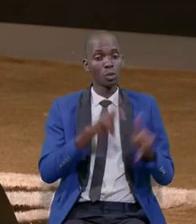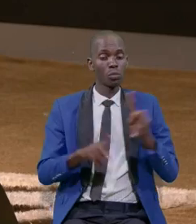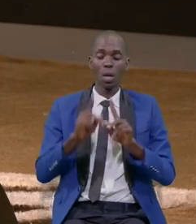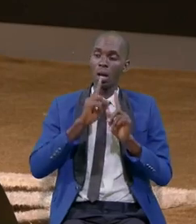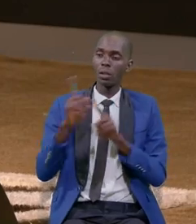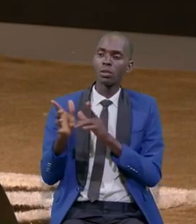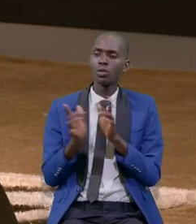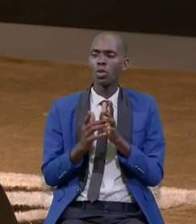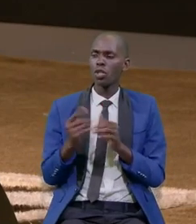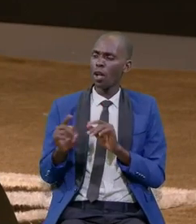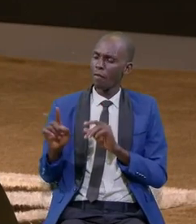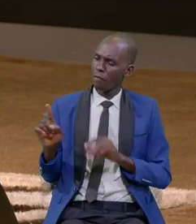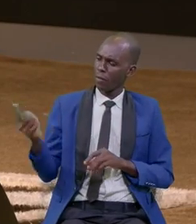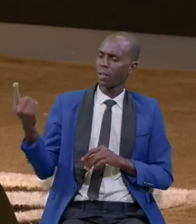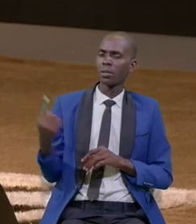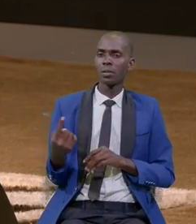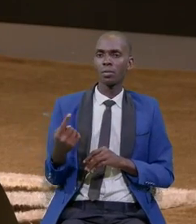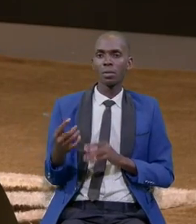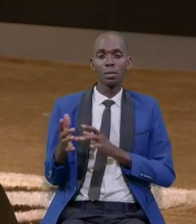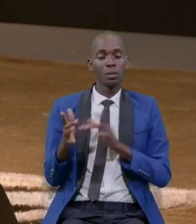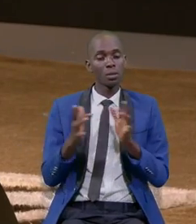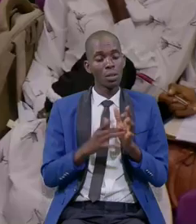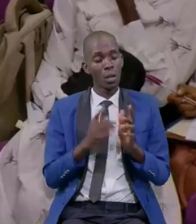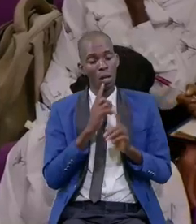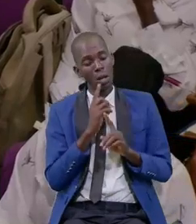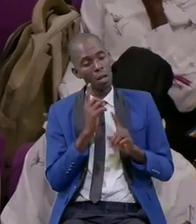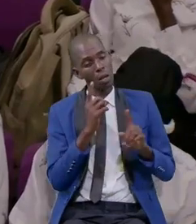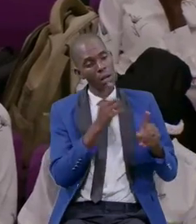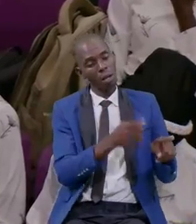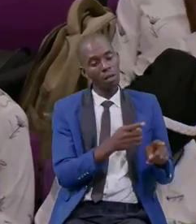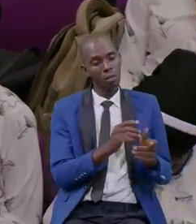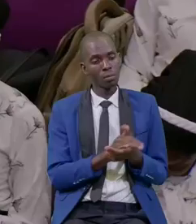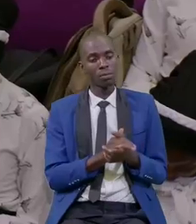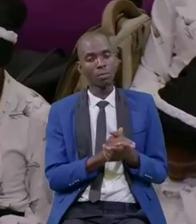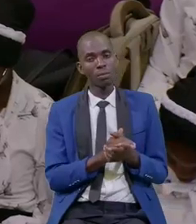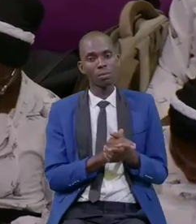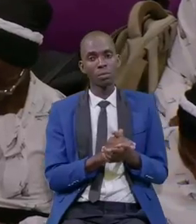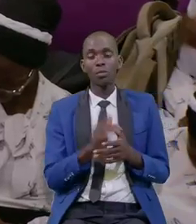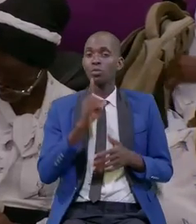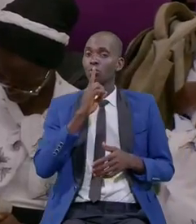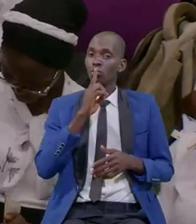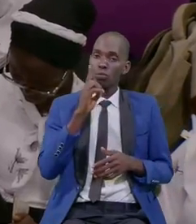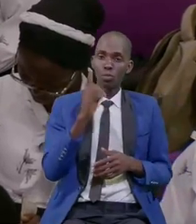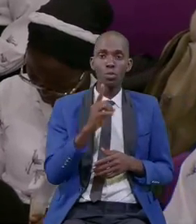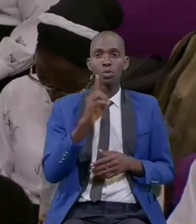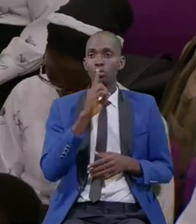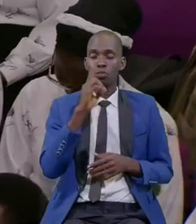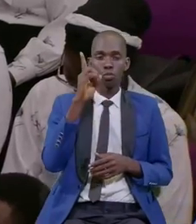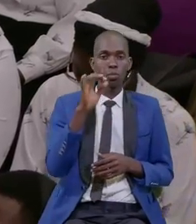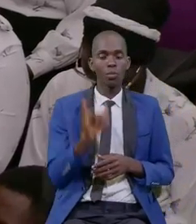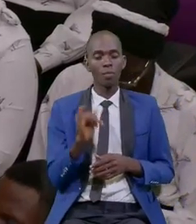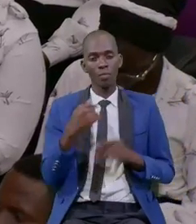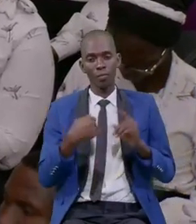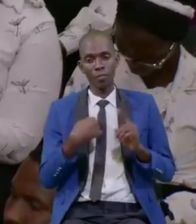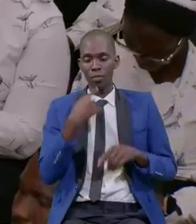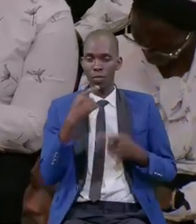le premier. Et Jésus leur dit, je vous le dis en